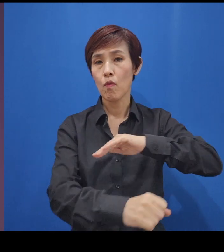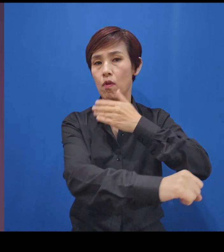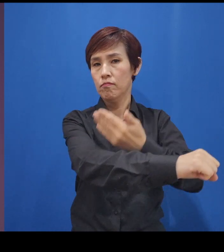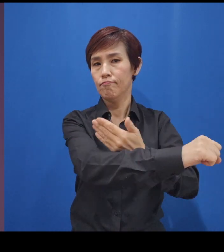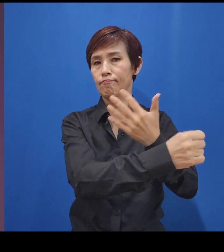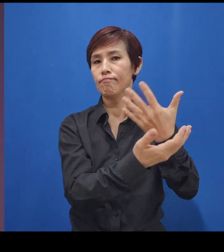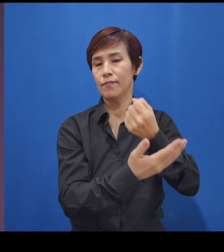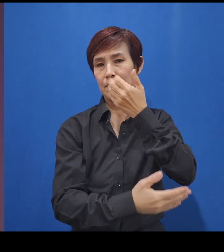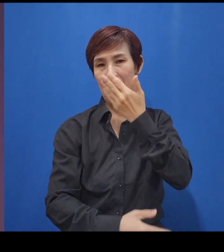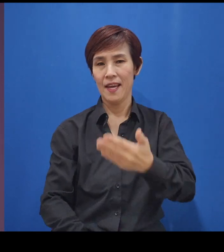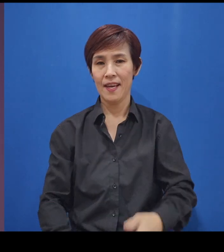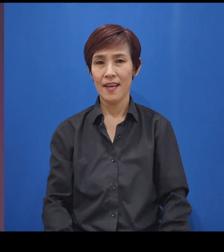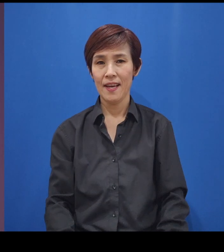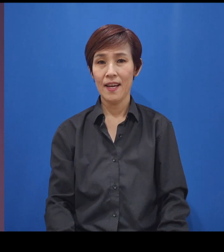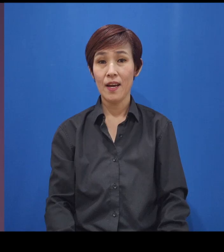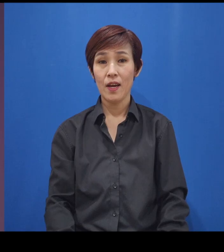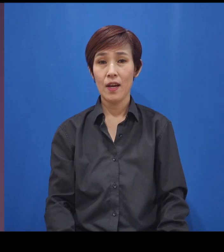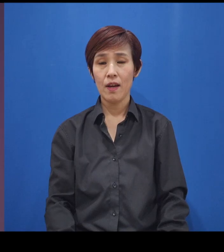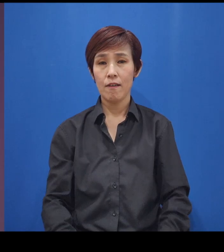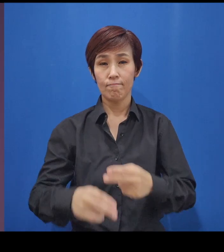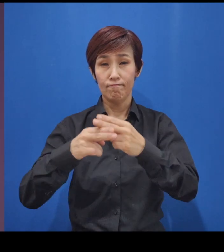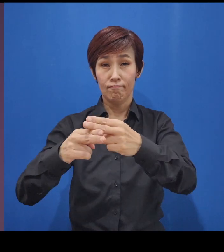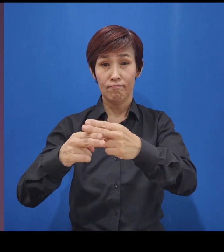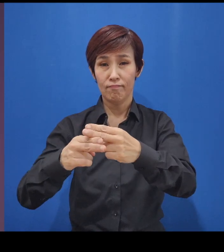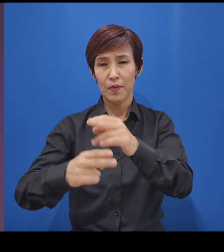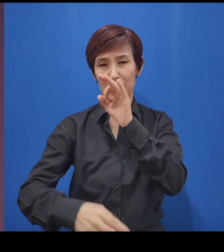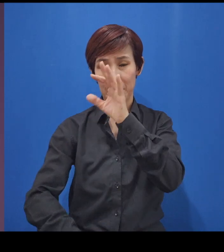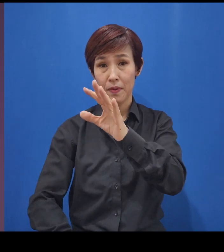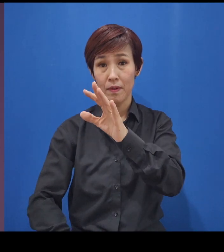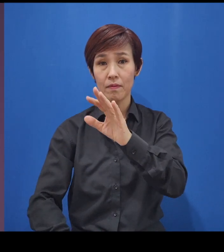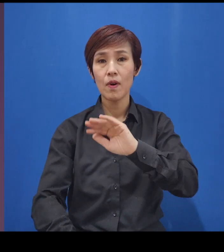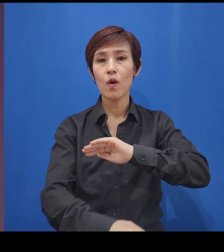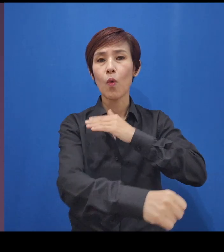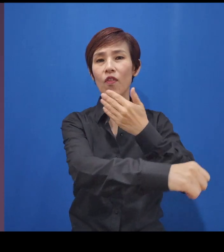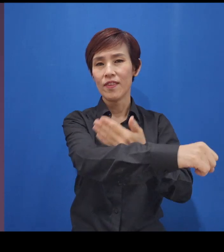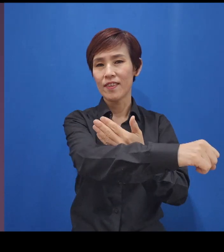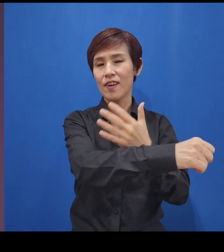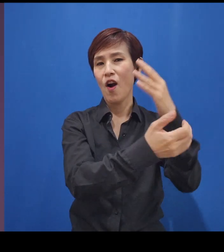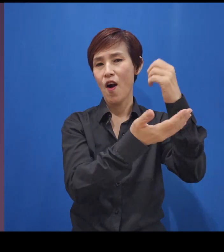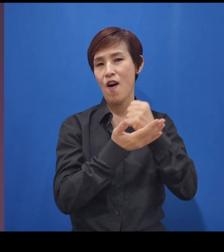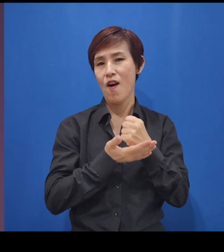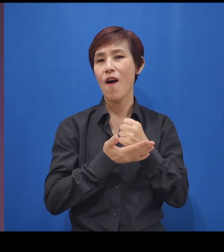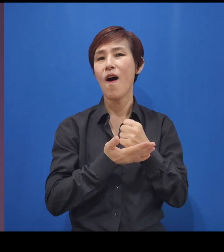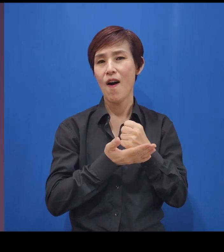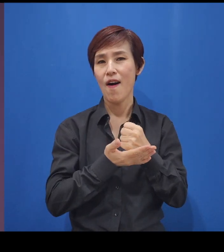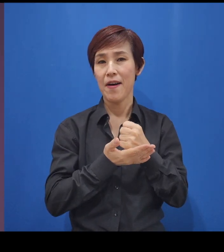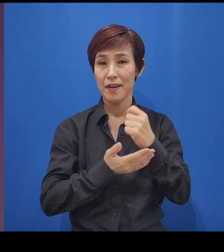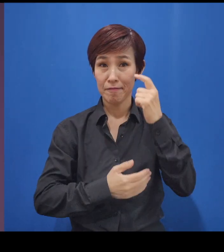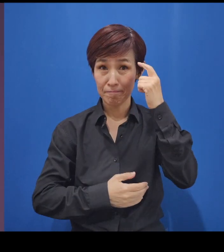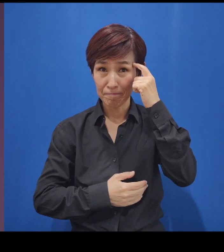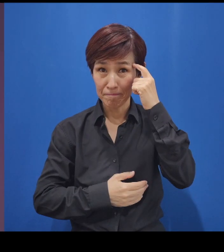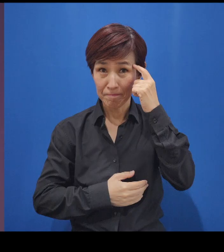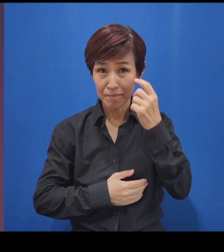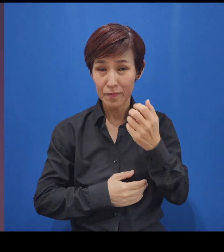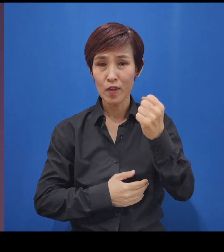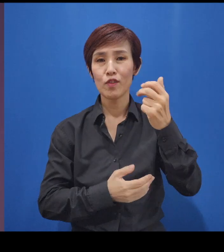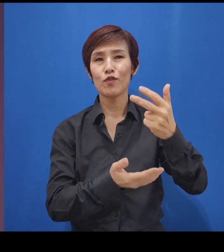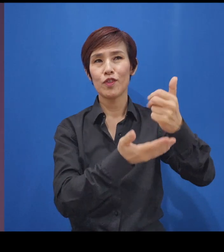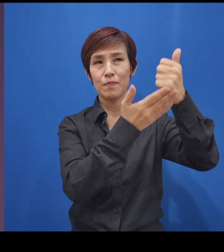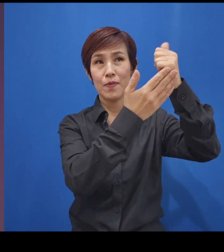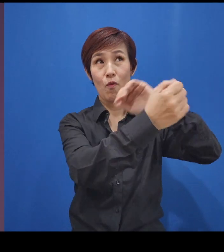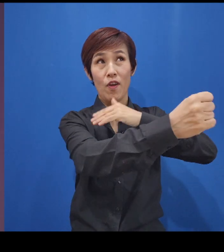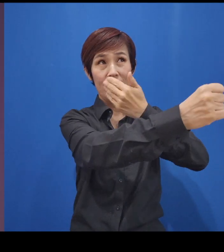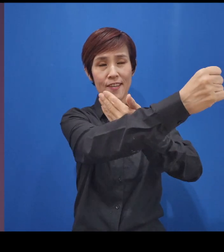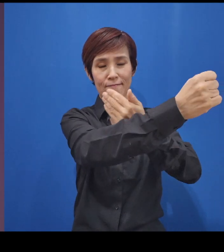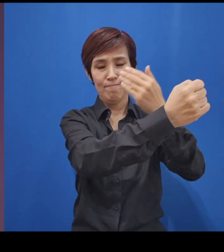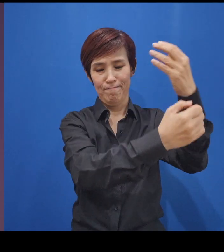자다. 권한은 없고 권능은 가진 자다 생각하시고 늘 주의 권능이 나의